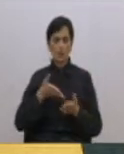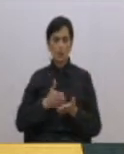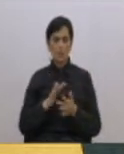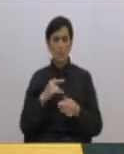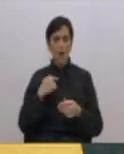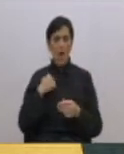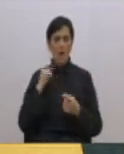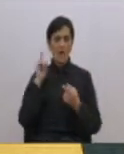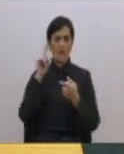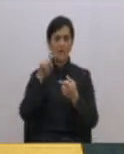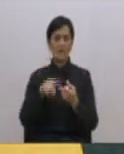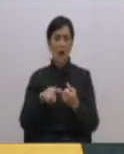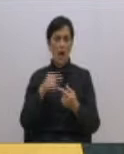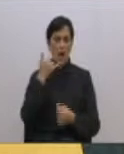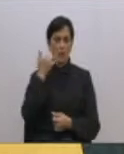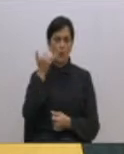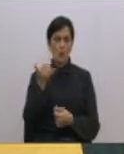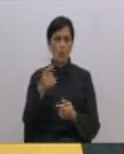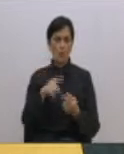დაუკავშირდი